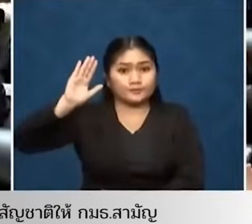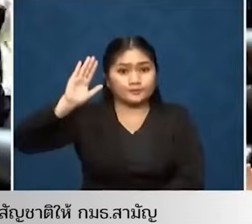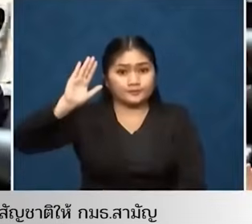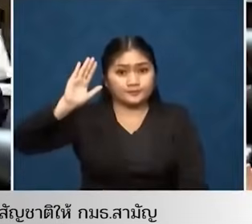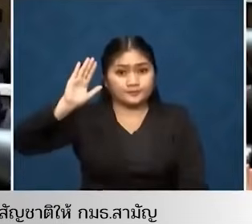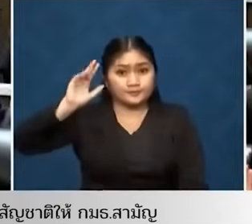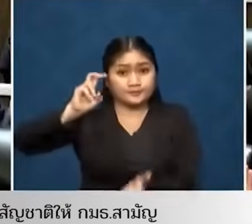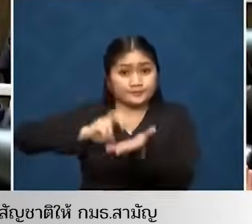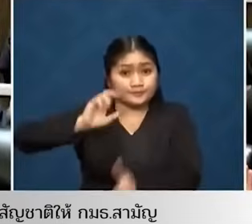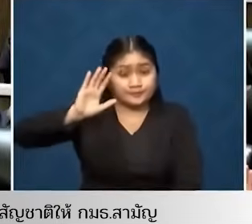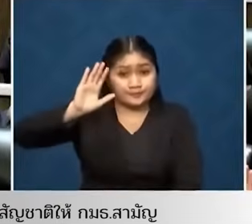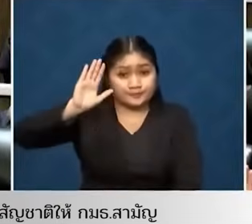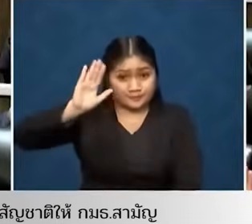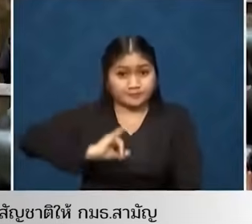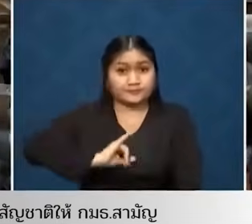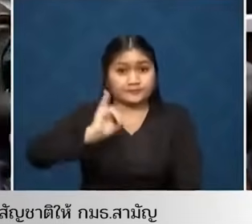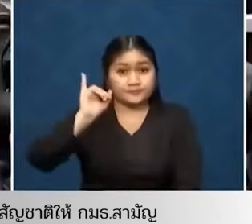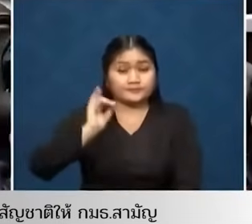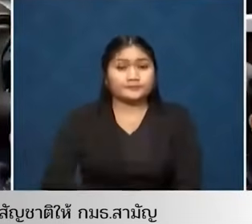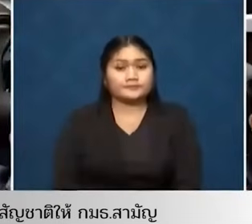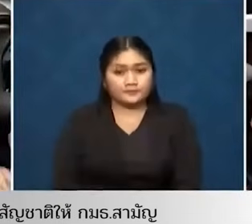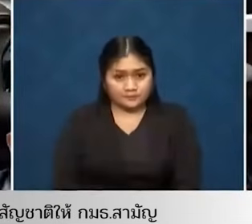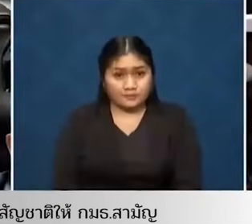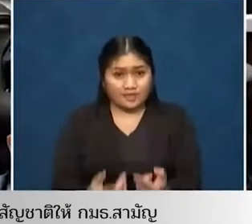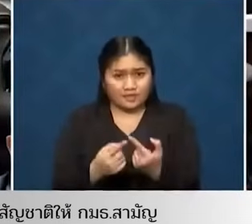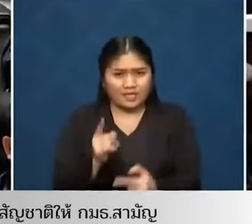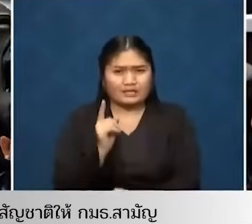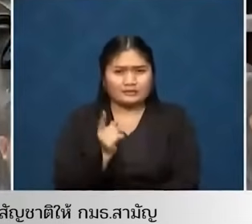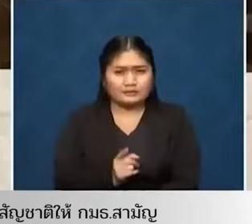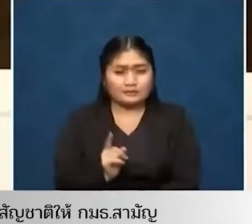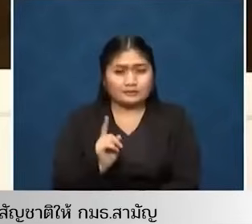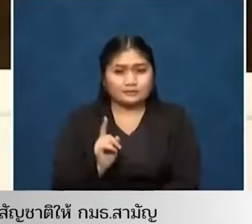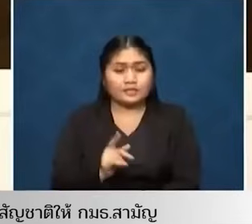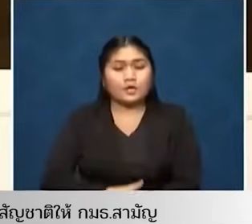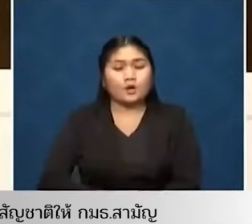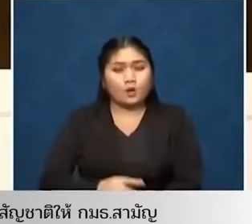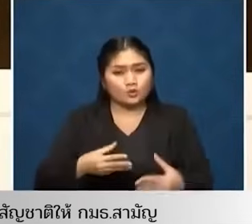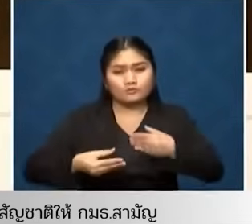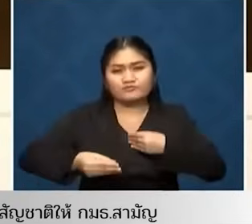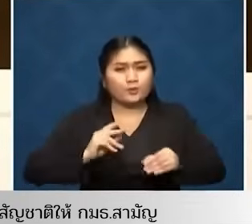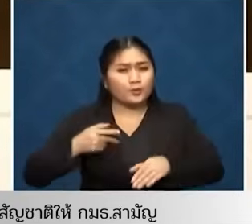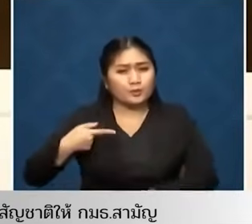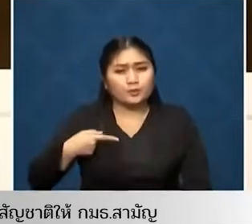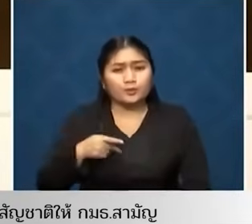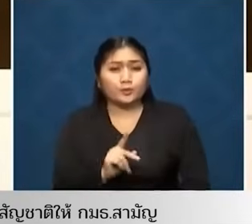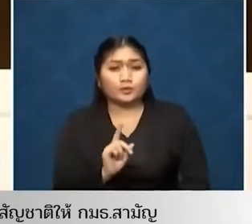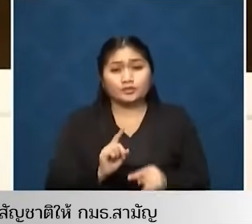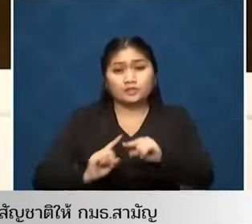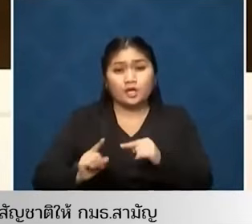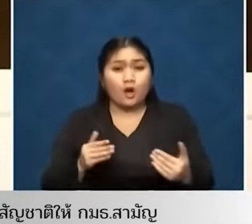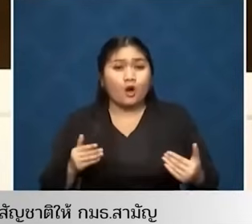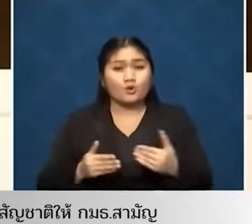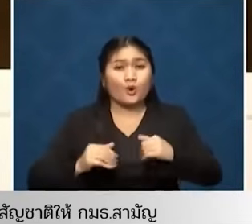ครับปีผู้รับรองถูกต้องแต่เพียงอันนี้มันความจริงมันตรงประเด็นเพื่อปณิปนอเพื่อประโยชน์ฮะเพื่อประโยชน์ของย